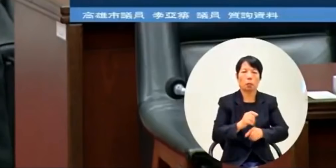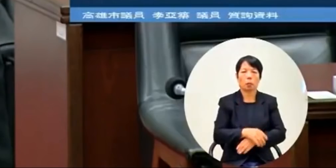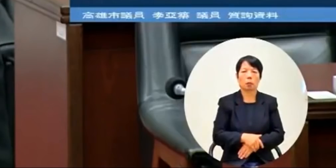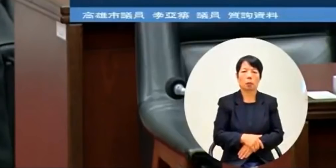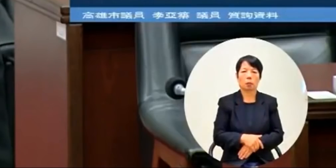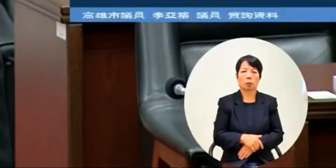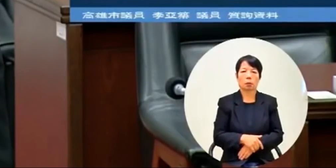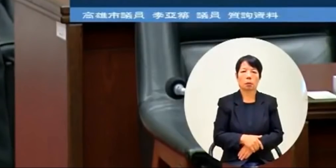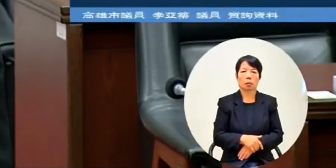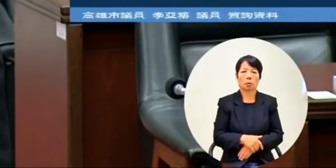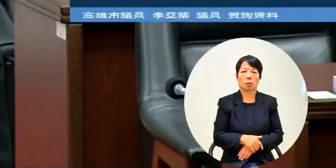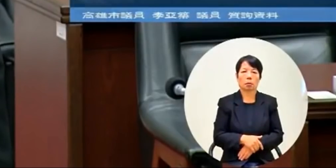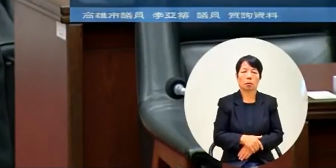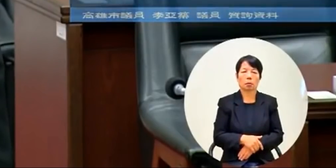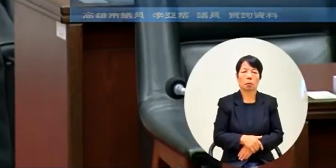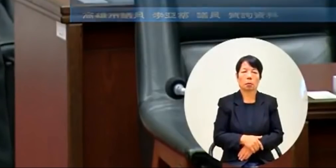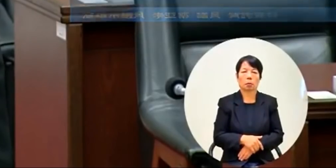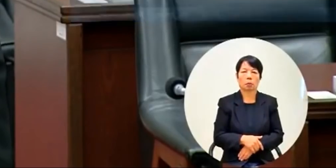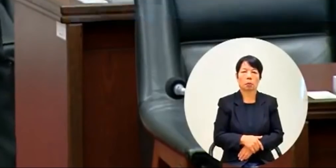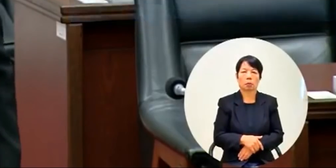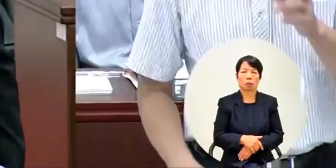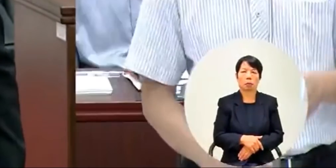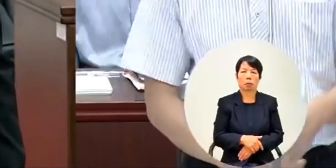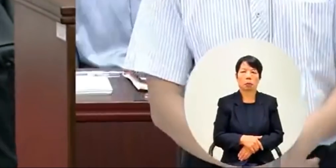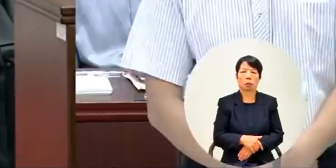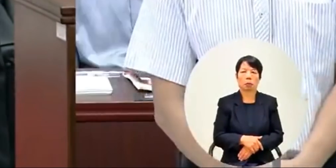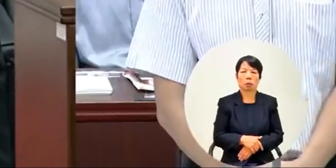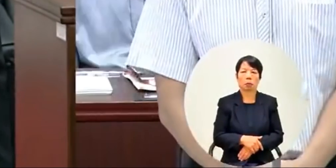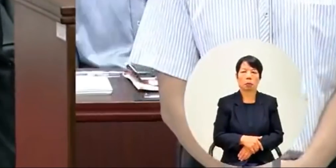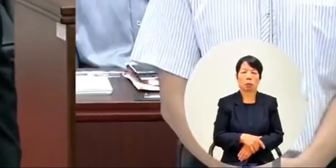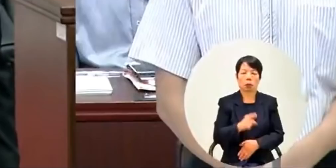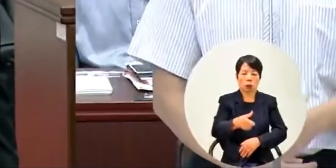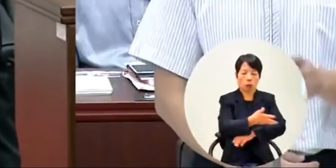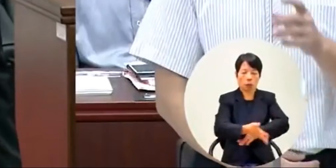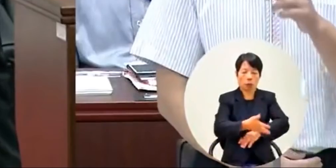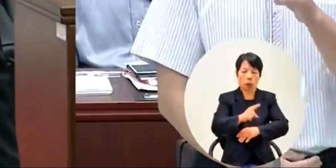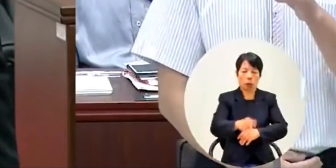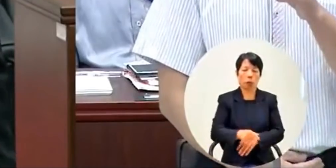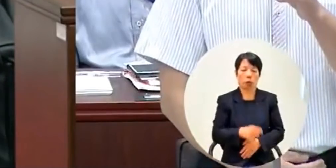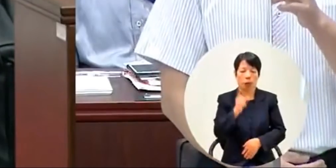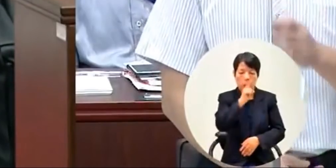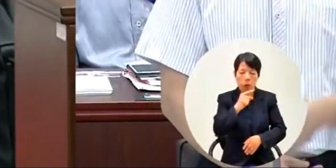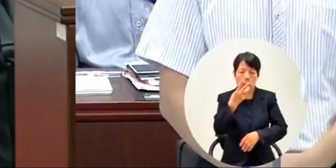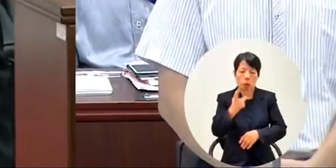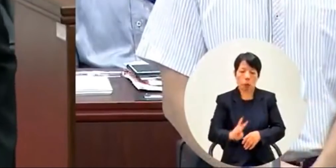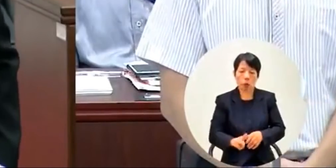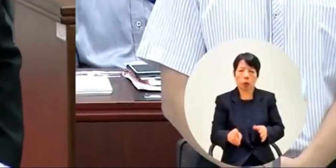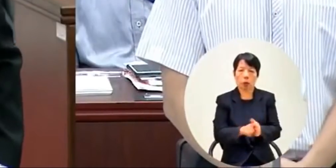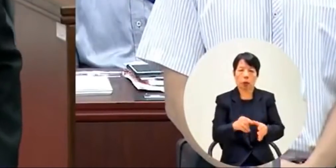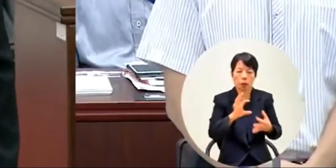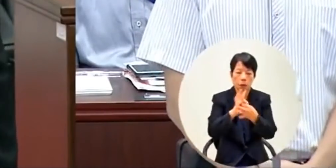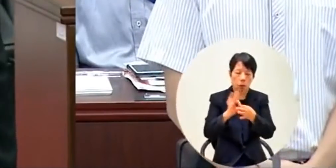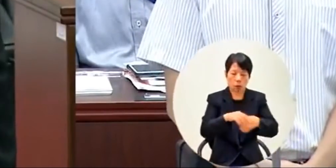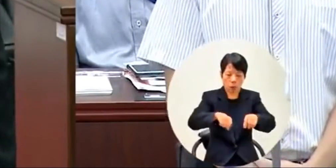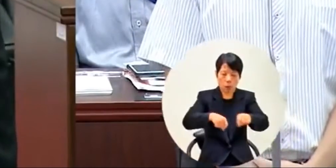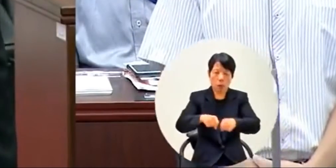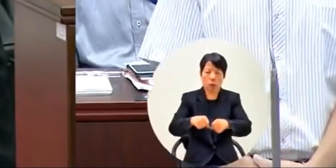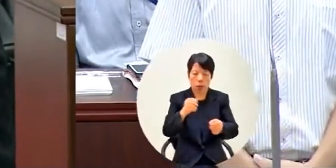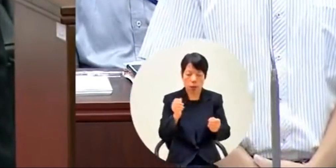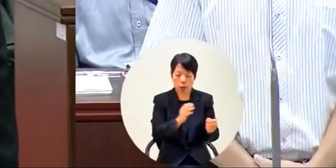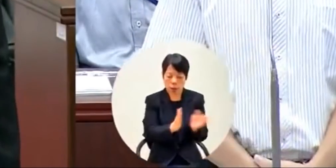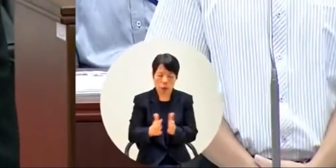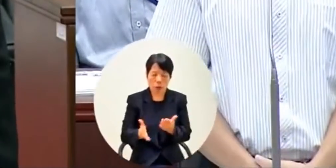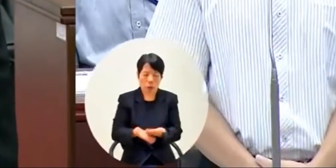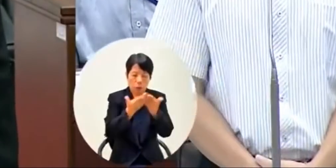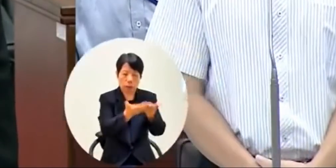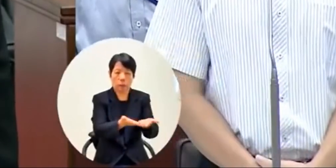请回复。 谢谢主席，谢议员。这个部分排水的部分跟污水的部分，我们再把一些相关计划整理一下提供